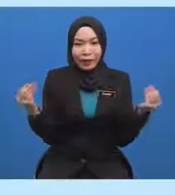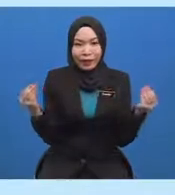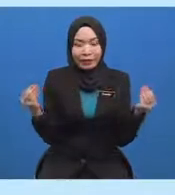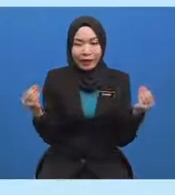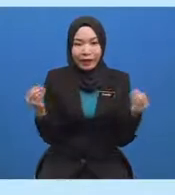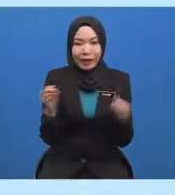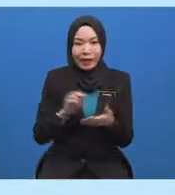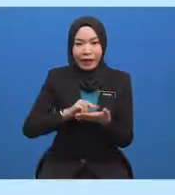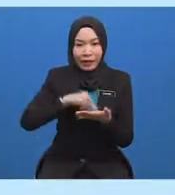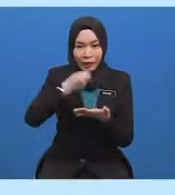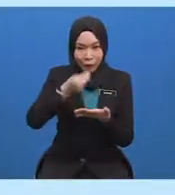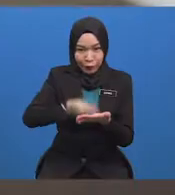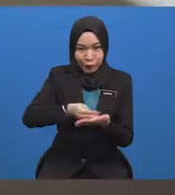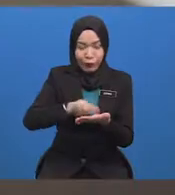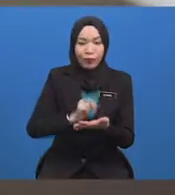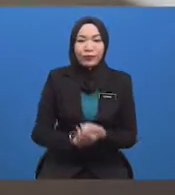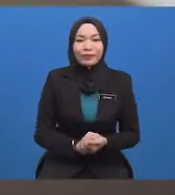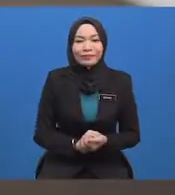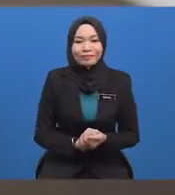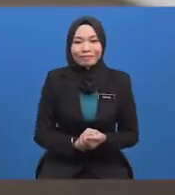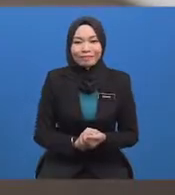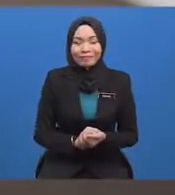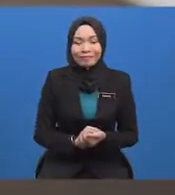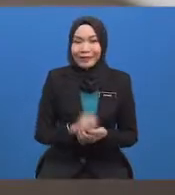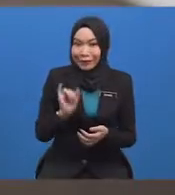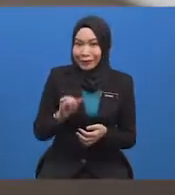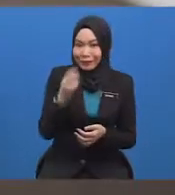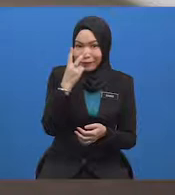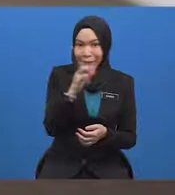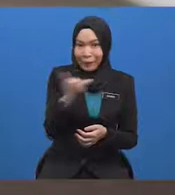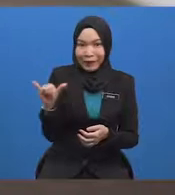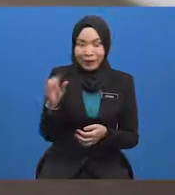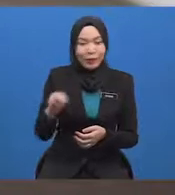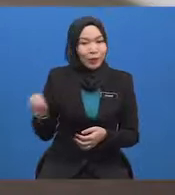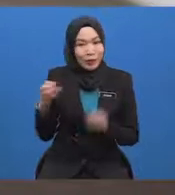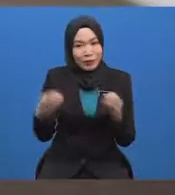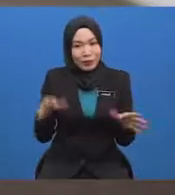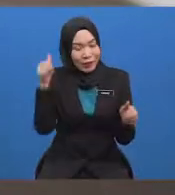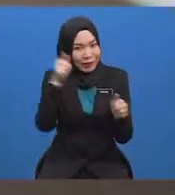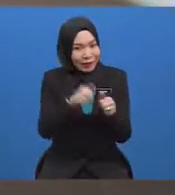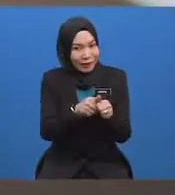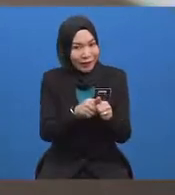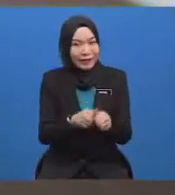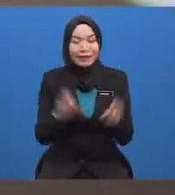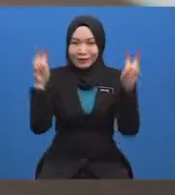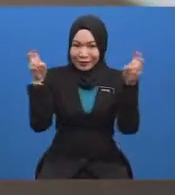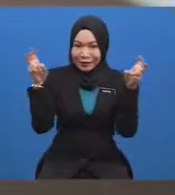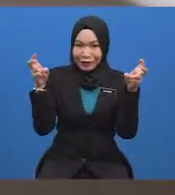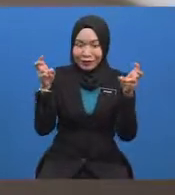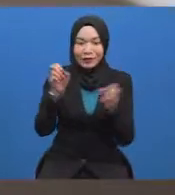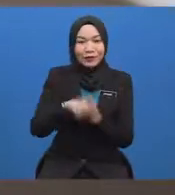topik 80-an tiga h6 paknya murid-murid sudah mulai mengingat kembali topik-topik